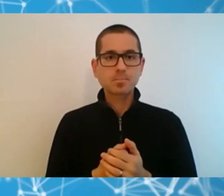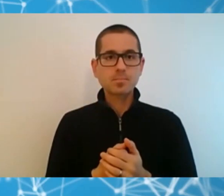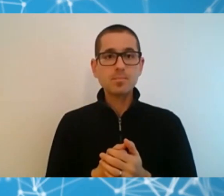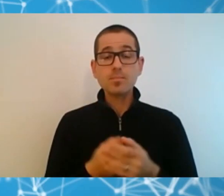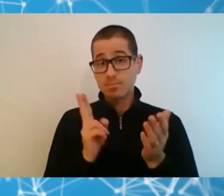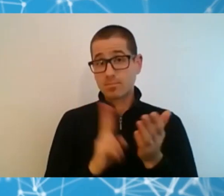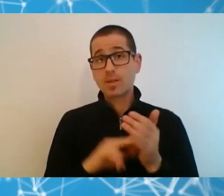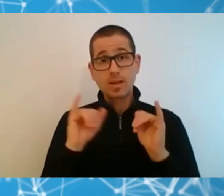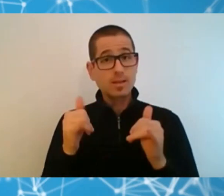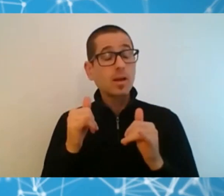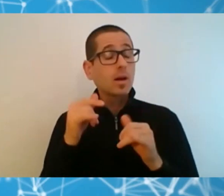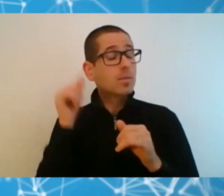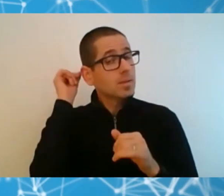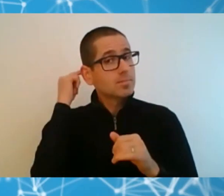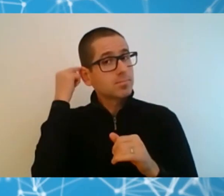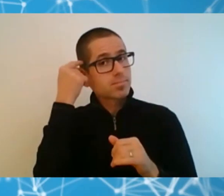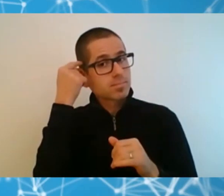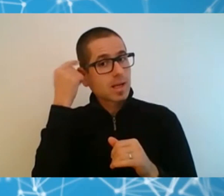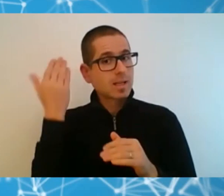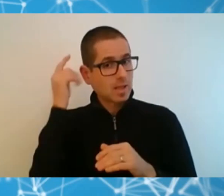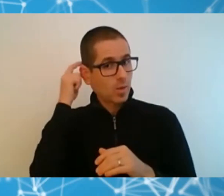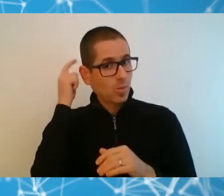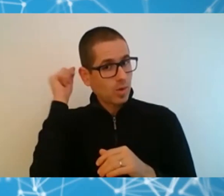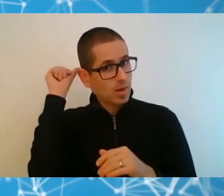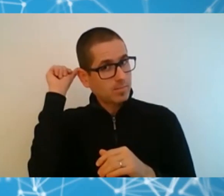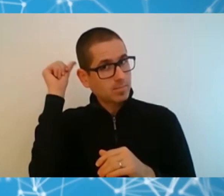za uhljem, in potem pravzaprav zvrtamo